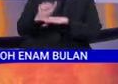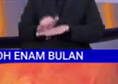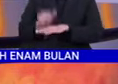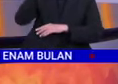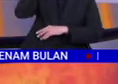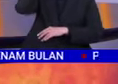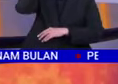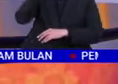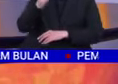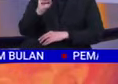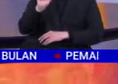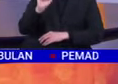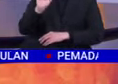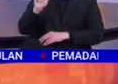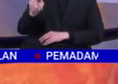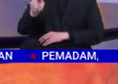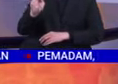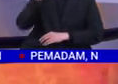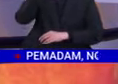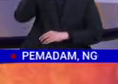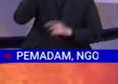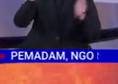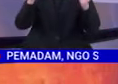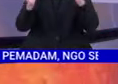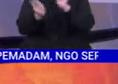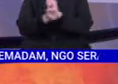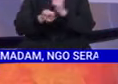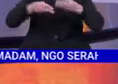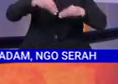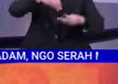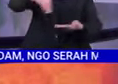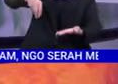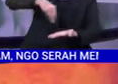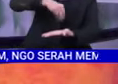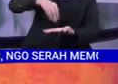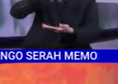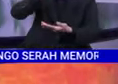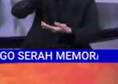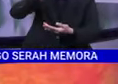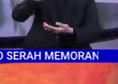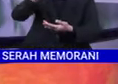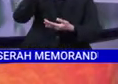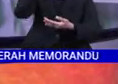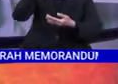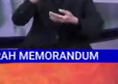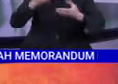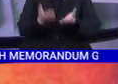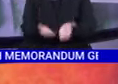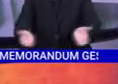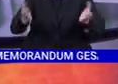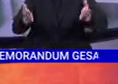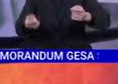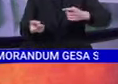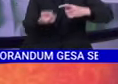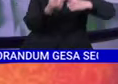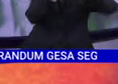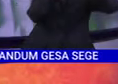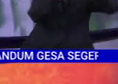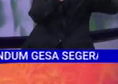bercadang menggantikan sistem fertigasi atas tanah dengan teknologi fertigasi gantung bagi mengelak tanaman terkena banjir